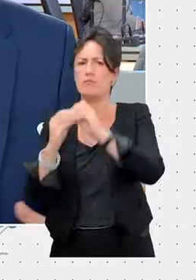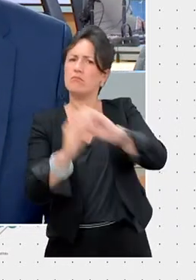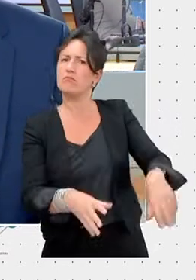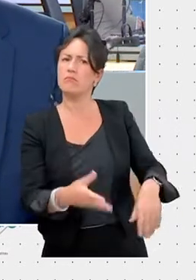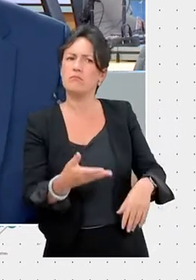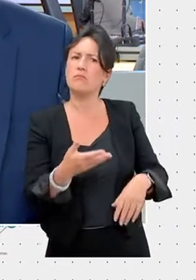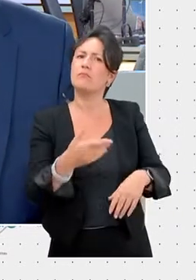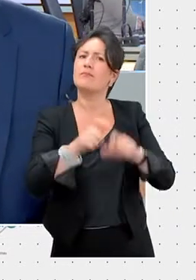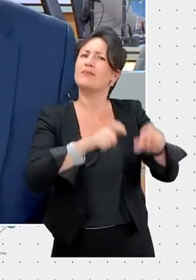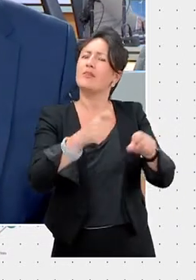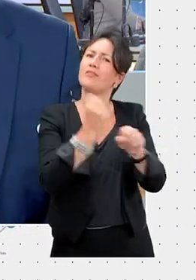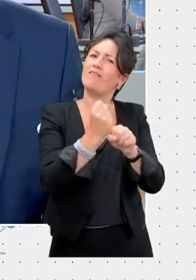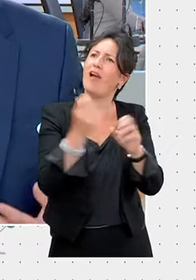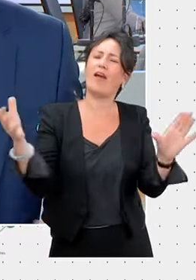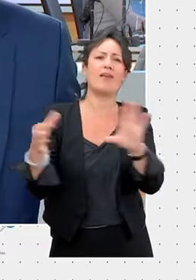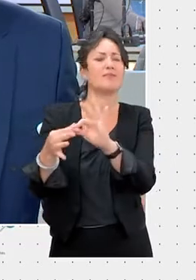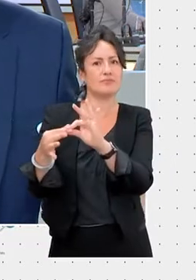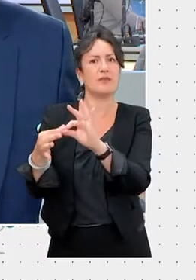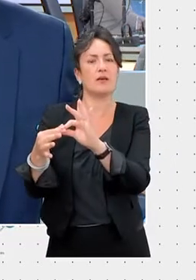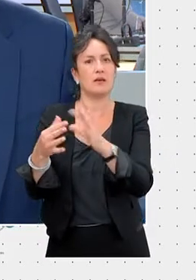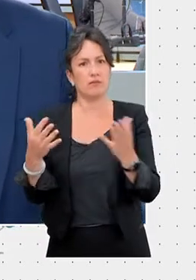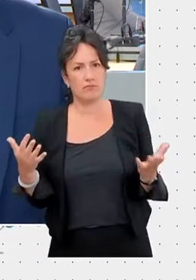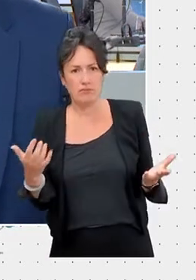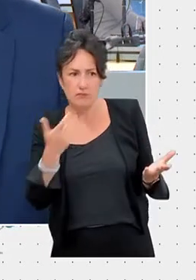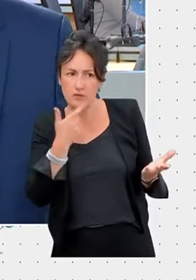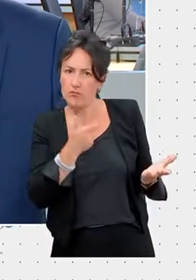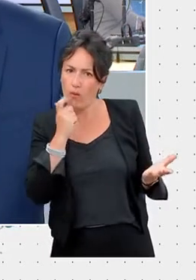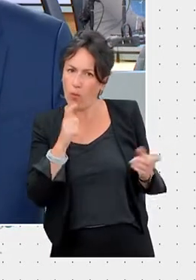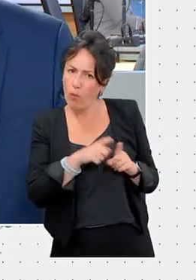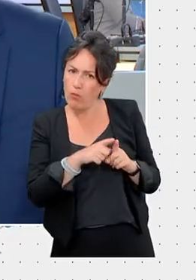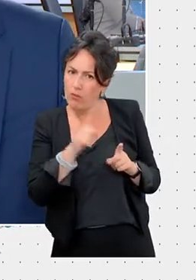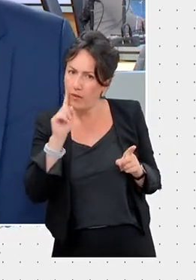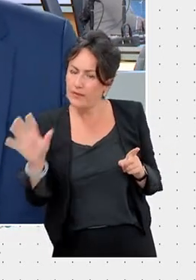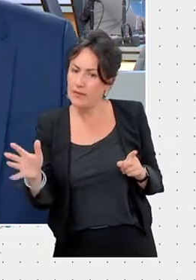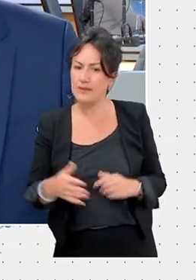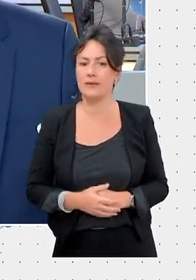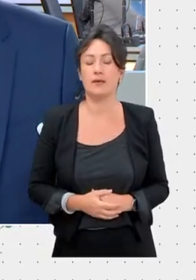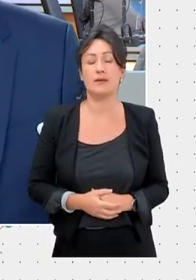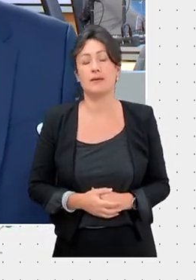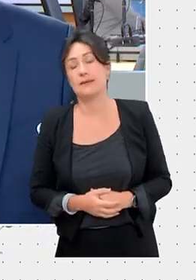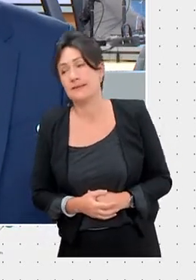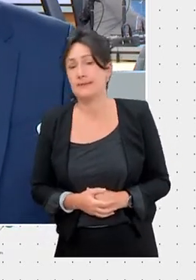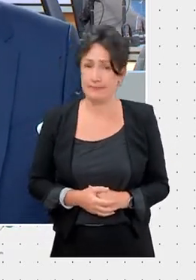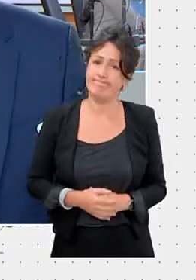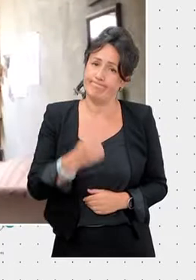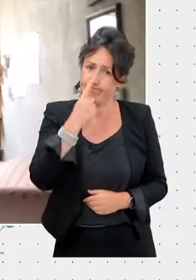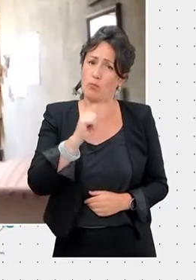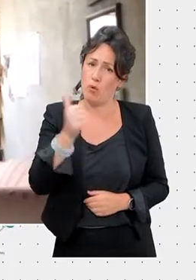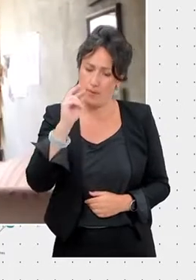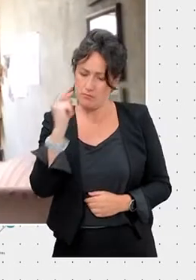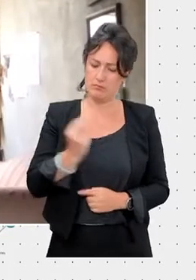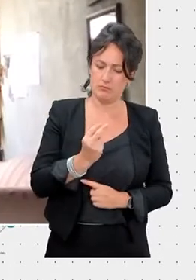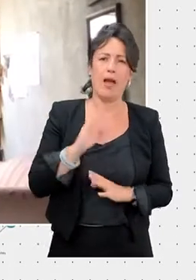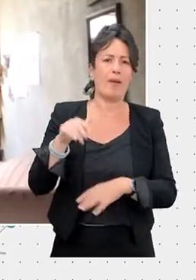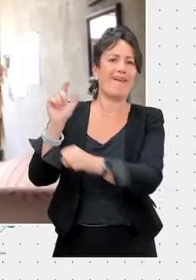ont travaillé pour eux sur le terrain, qu'est-ce que ça vous inspire? Je pense qu'on devrait commencer par balayer devant notre porte. Et c'est la raison pour